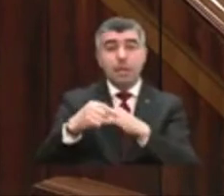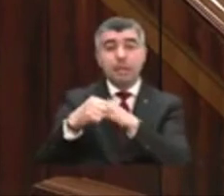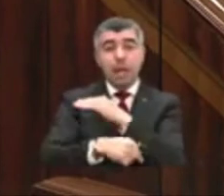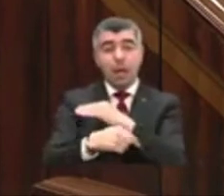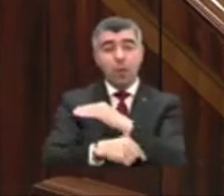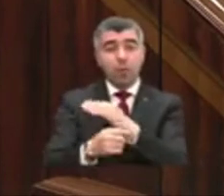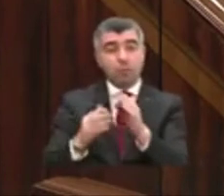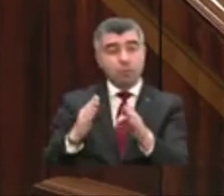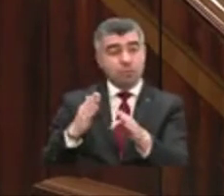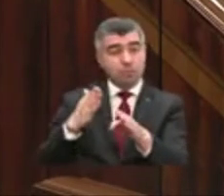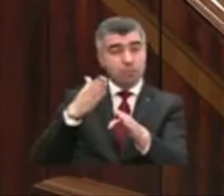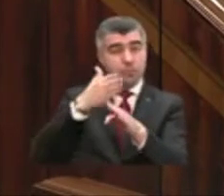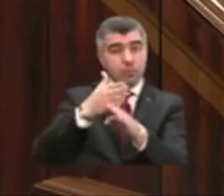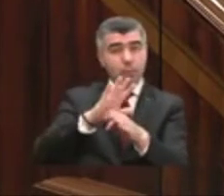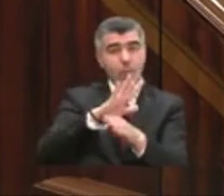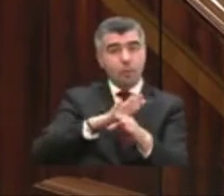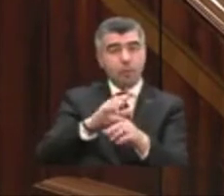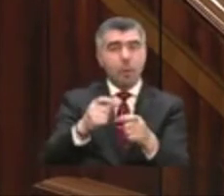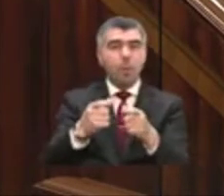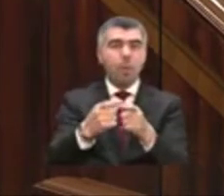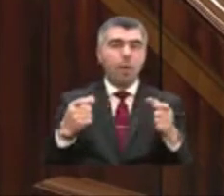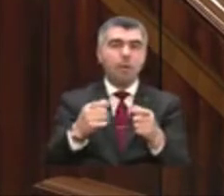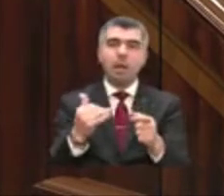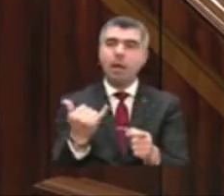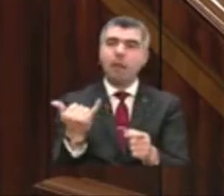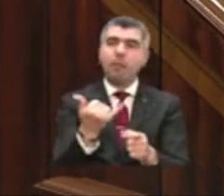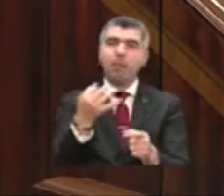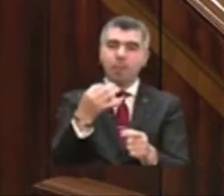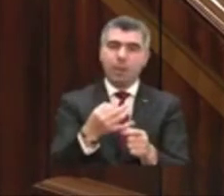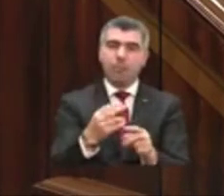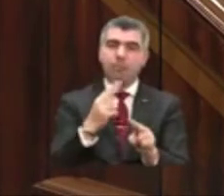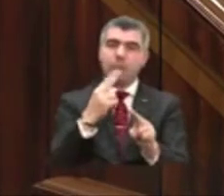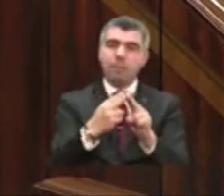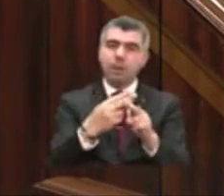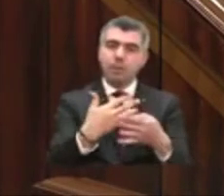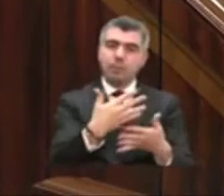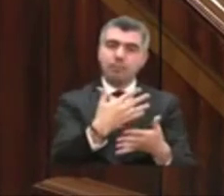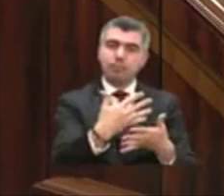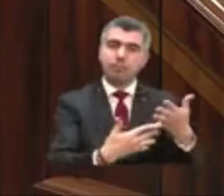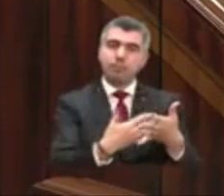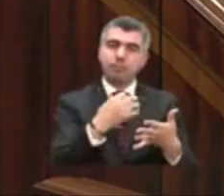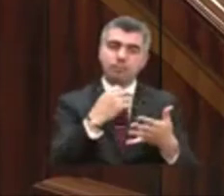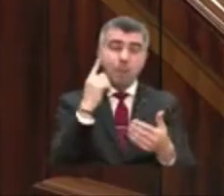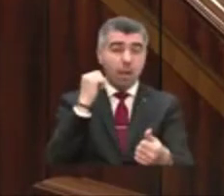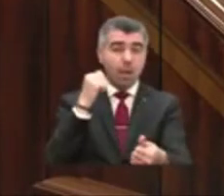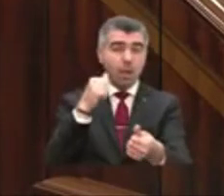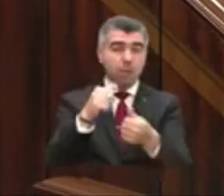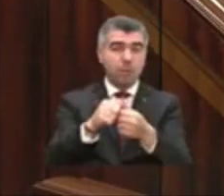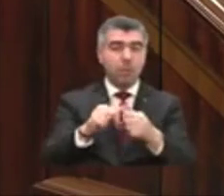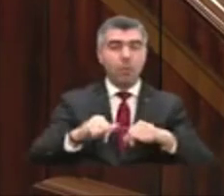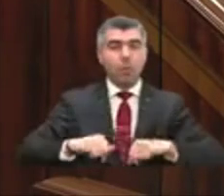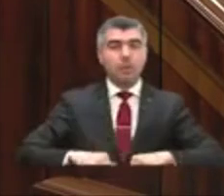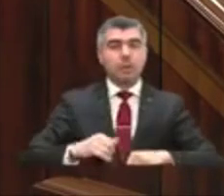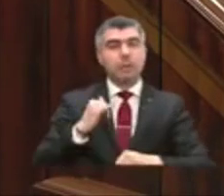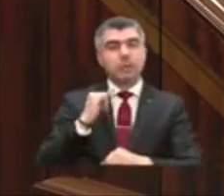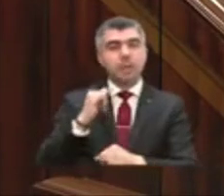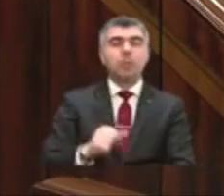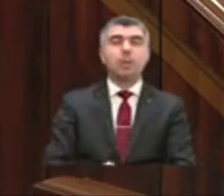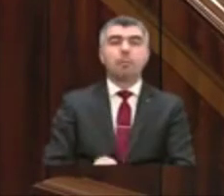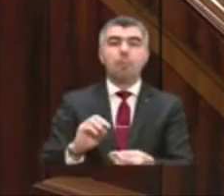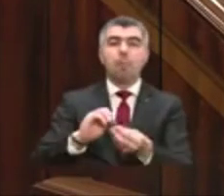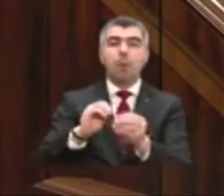وأصبحت الحاجة ملحة أكثر لتوسيع الشبكة الطرقية المصنفة على الخصوص، حيث نذكركم السيد الوزير المحترم على سبيل المثال